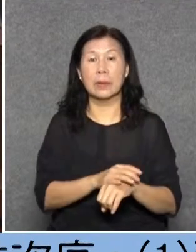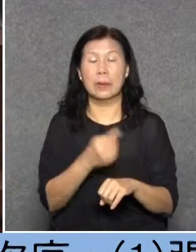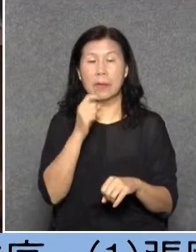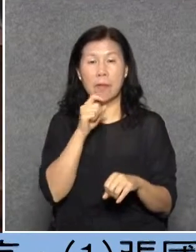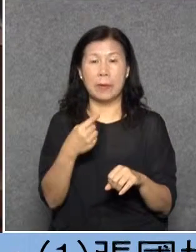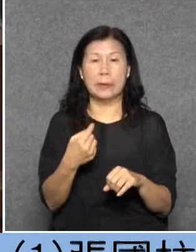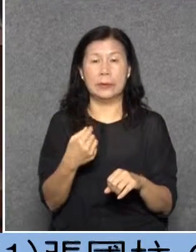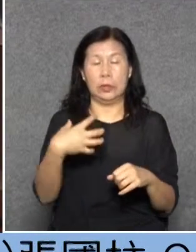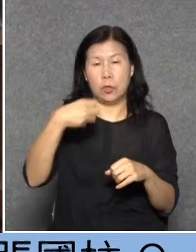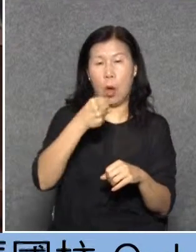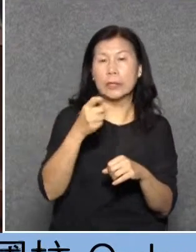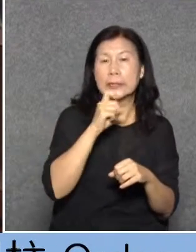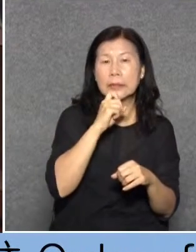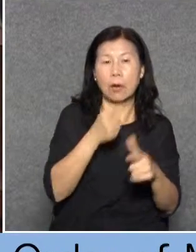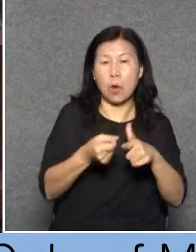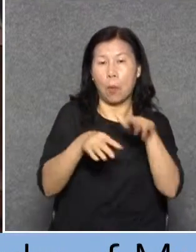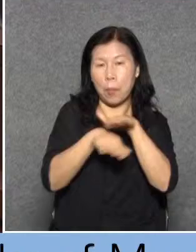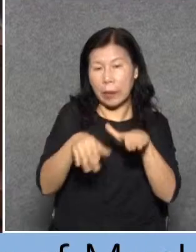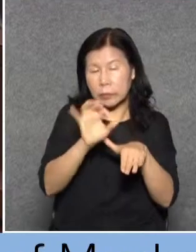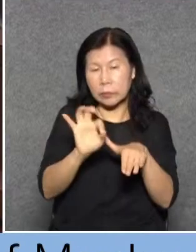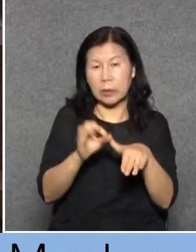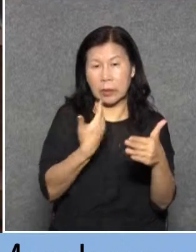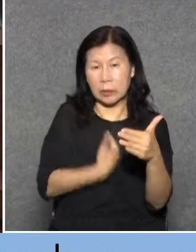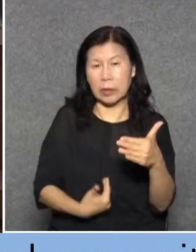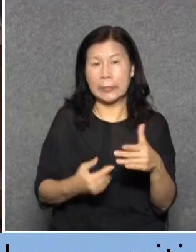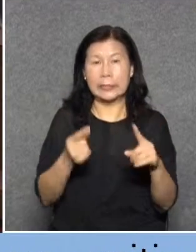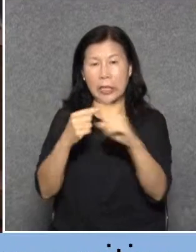強權冇公理嘅做法咧，都係非常之敏感。